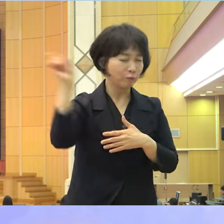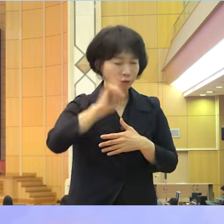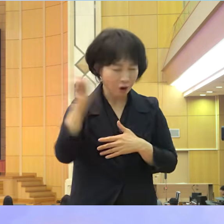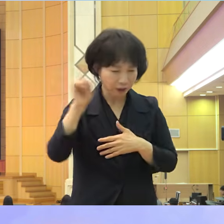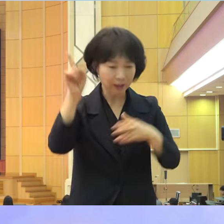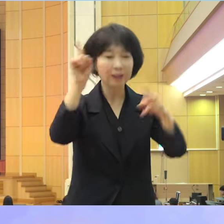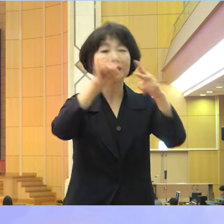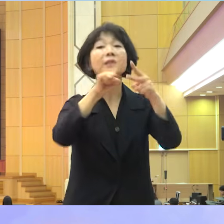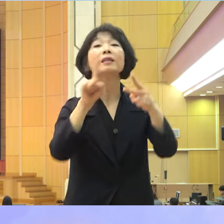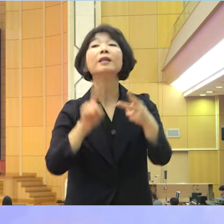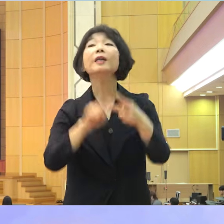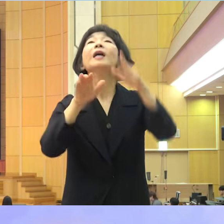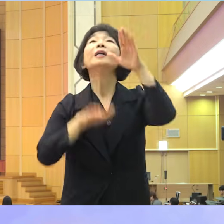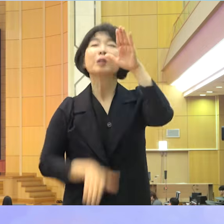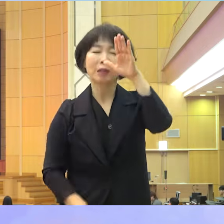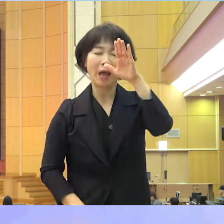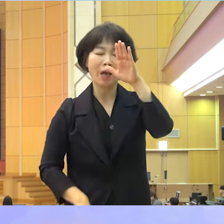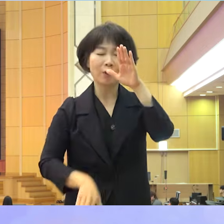무엇이든